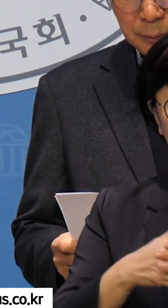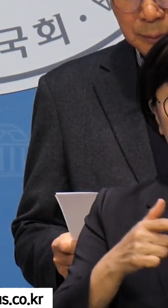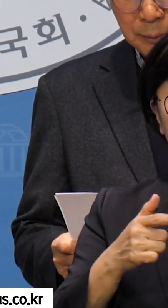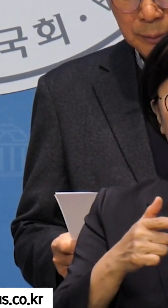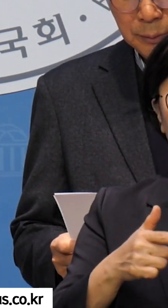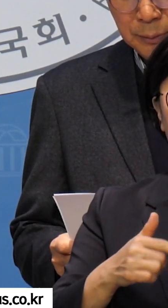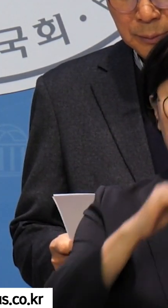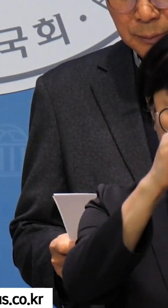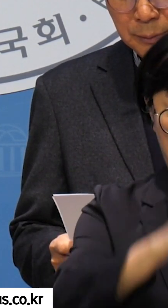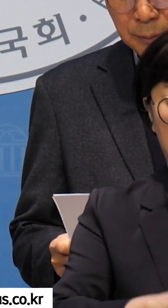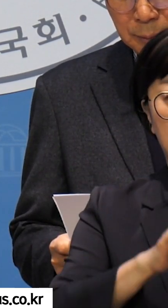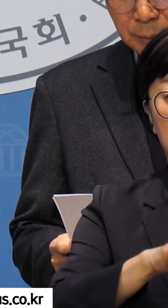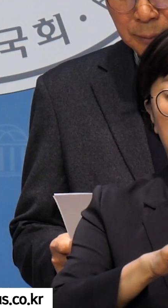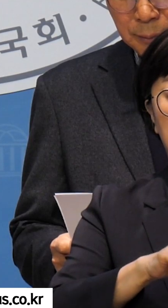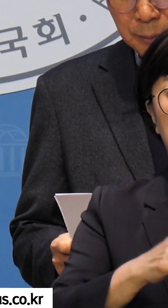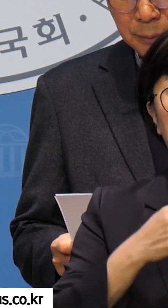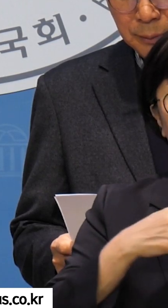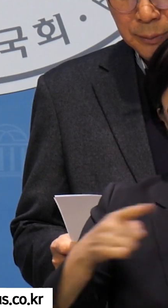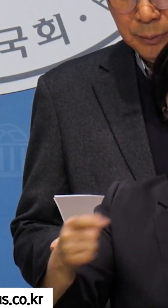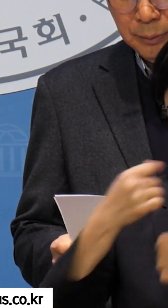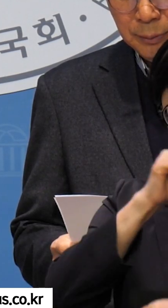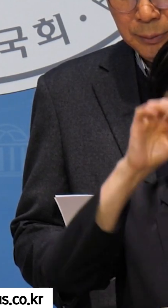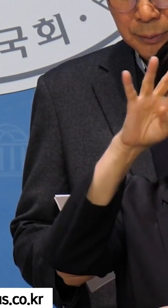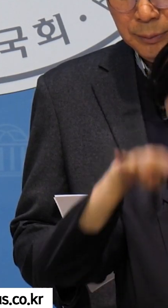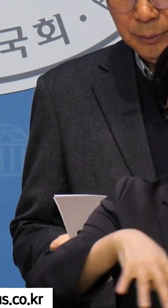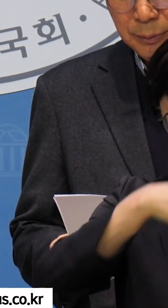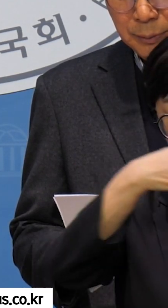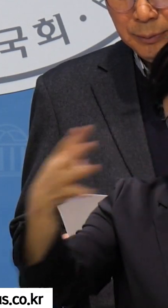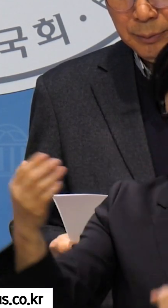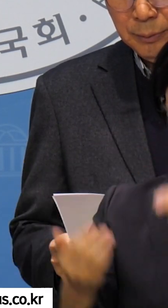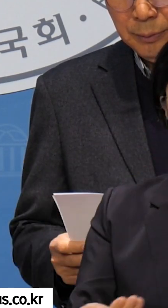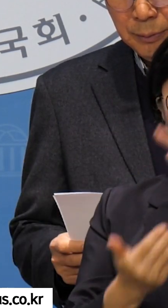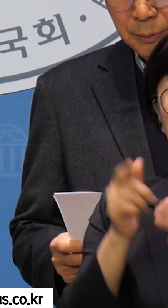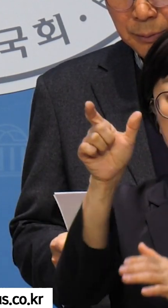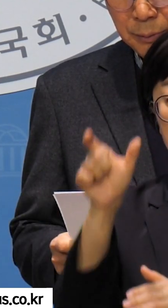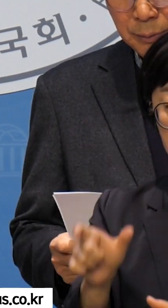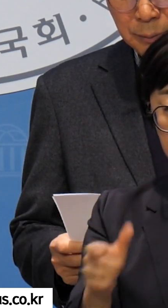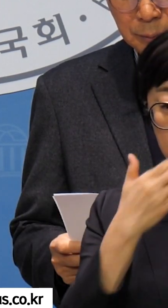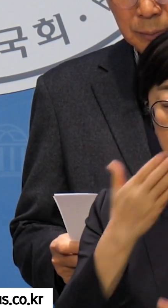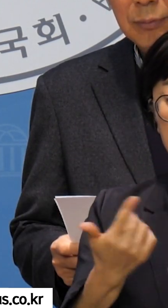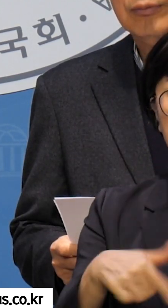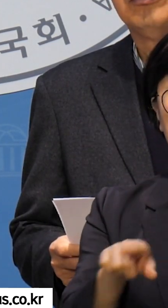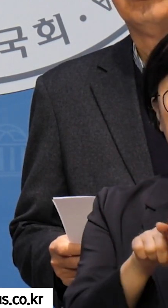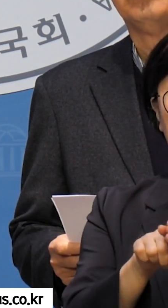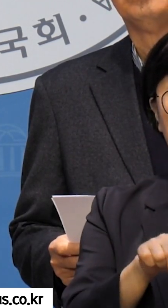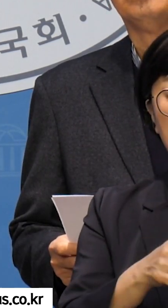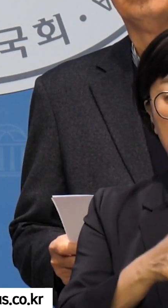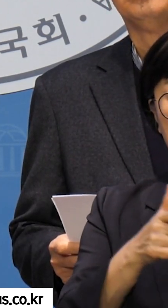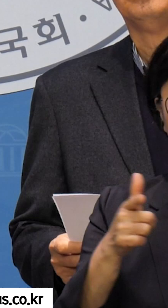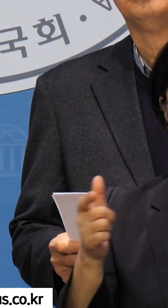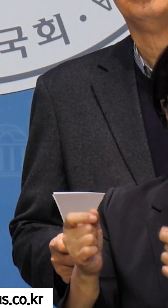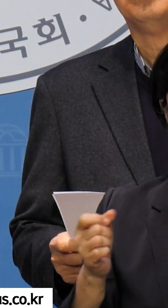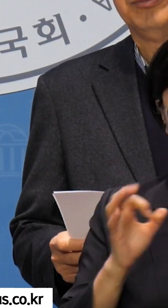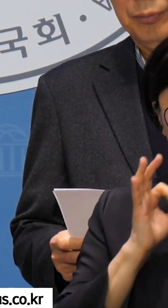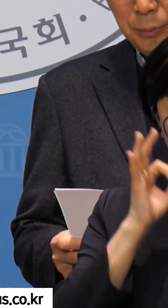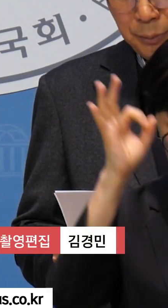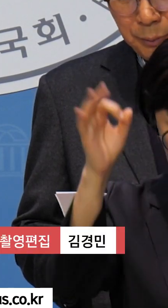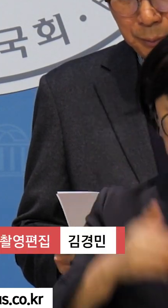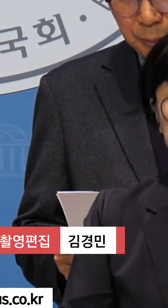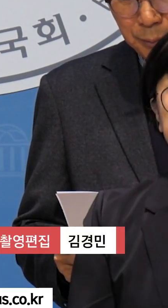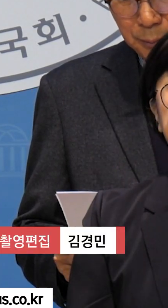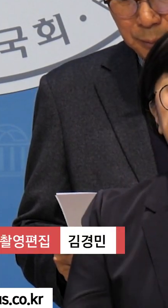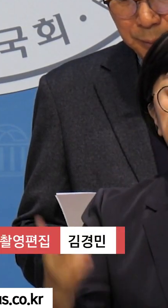소위에서 논의한 내용들이 내년도 예산안에 최대한 반영될 수 있도록 모든 노력을